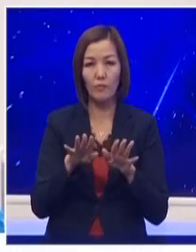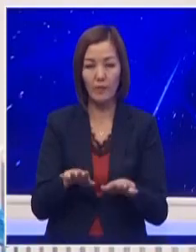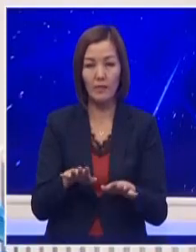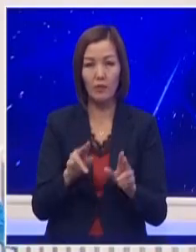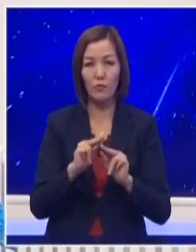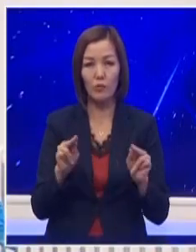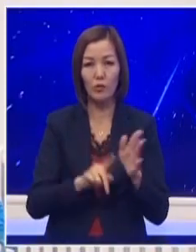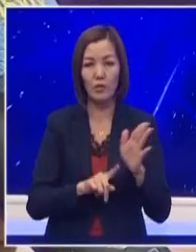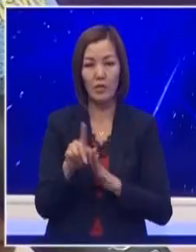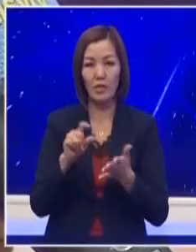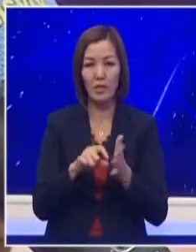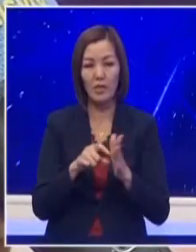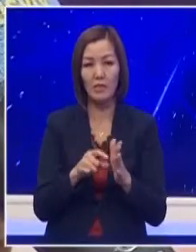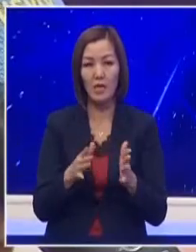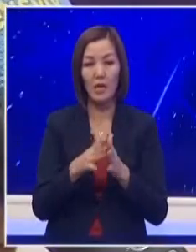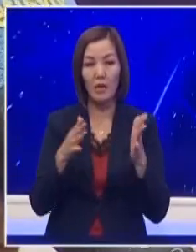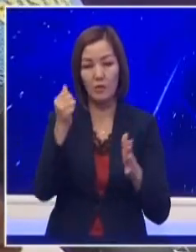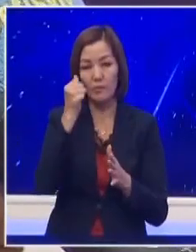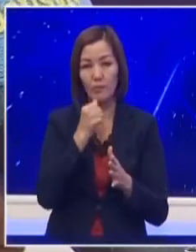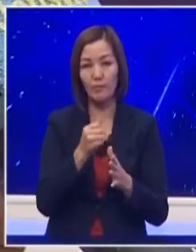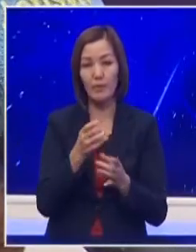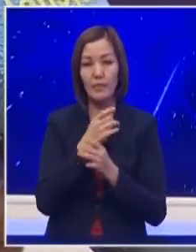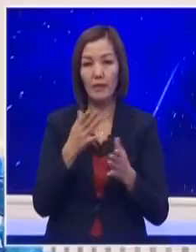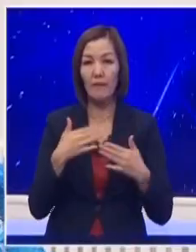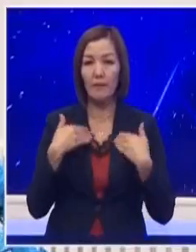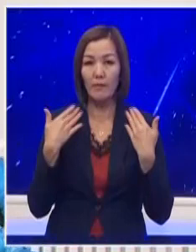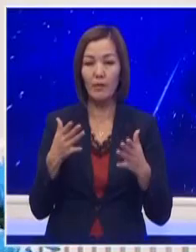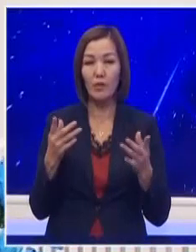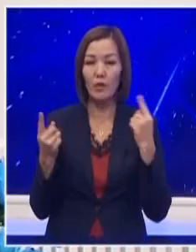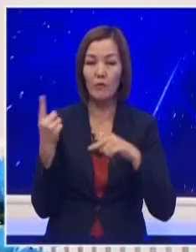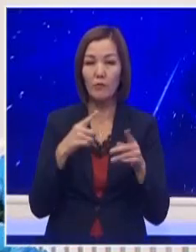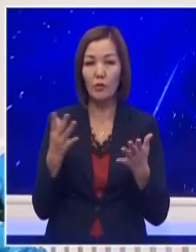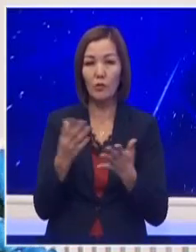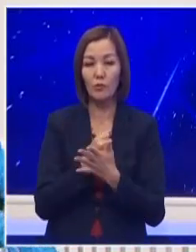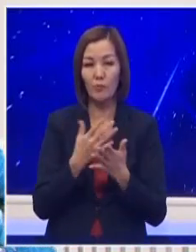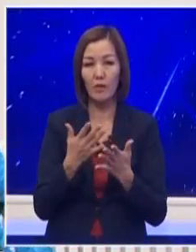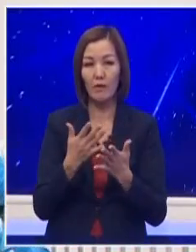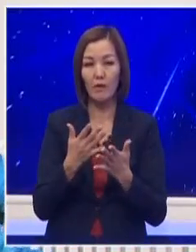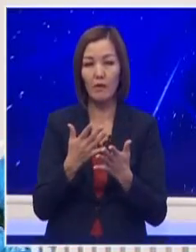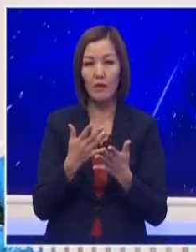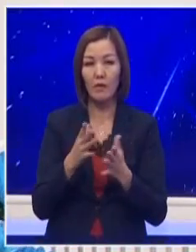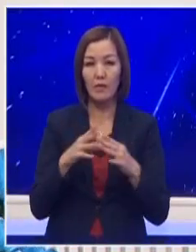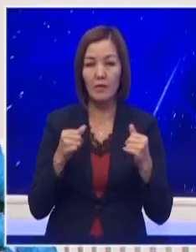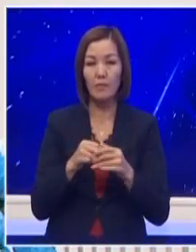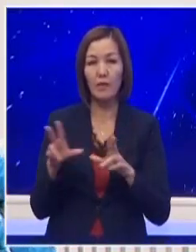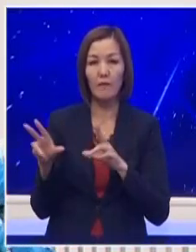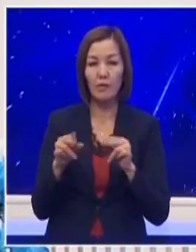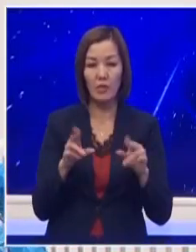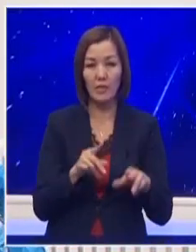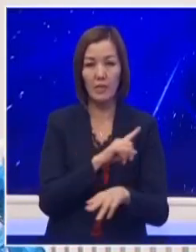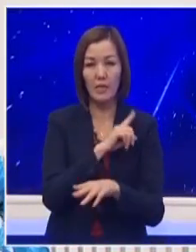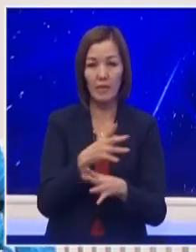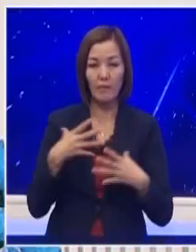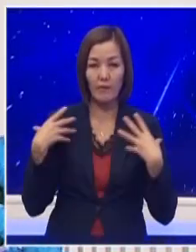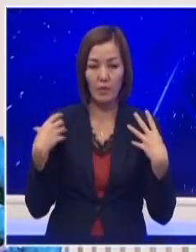месте учитель начальных классов Хочу поздравить всех нас пожелать творческих успехов пожелать семейного счастья Всем крепкого